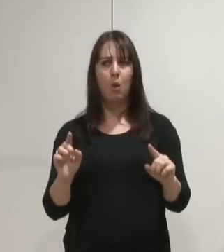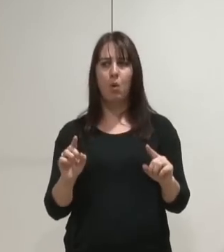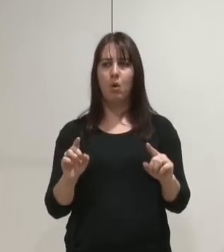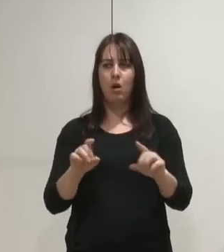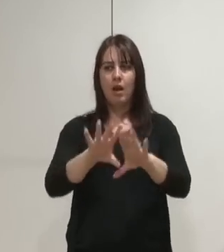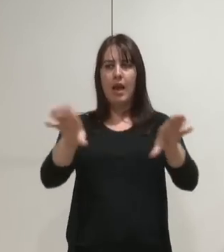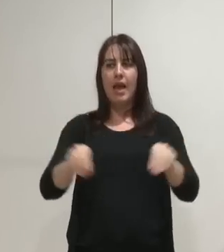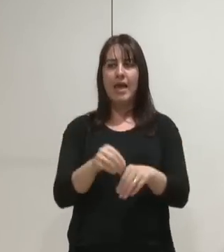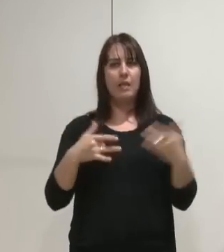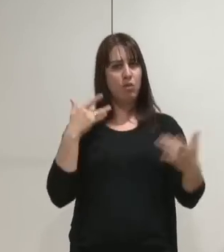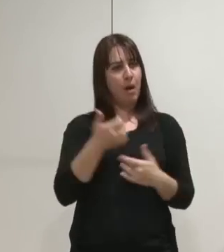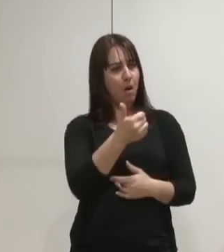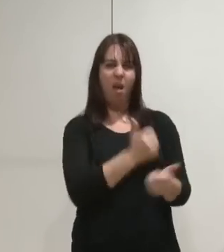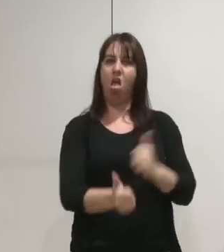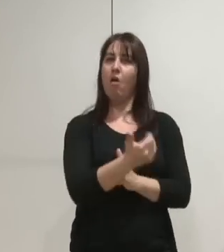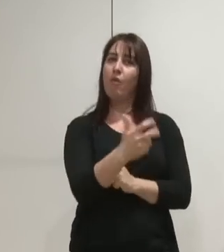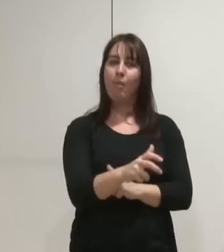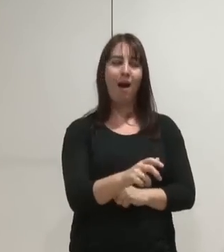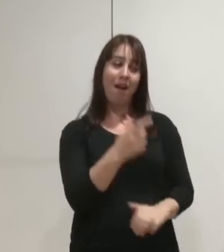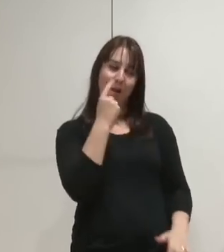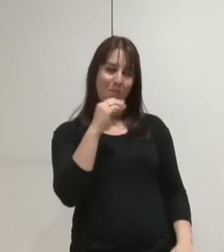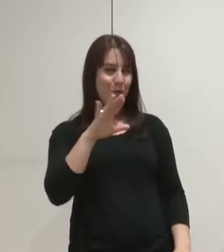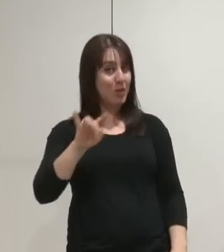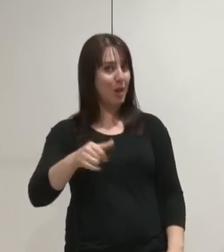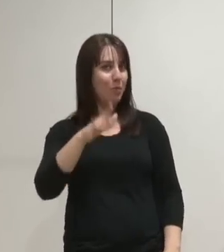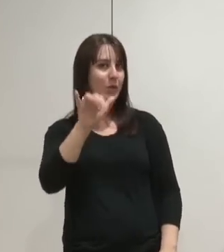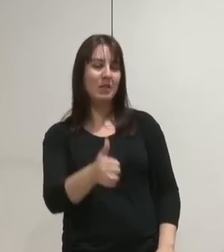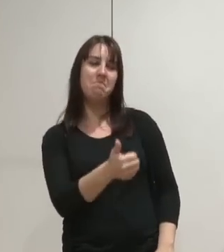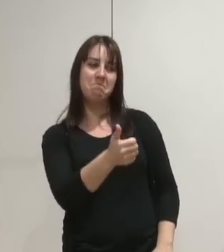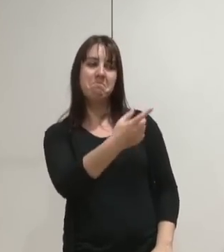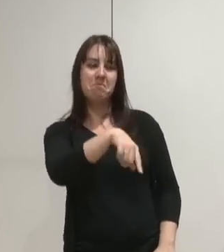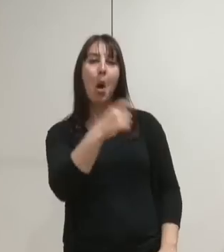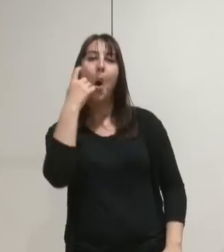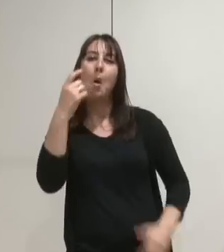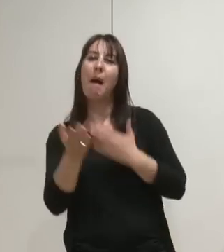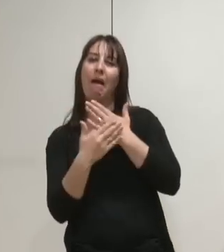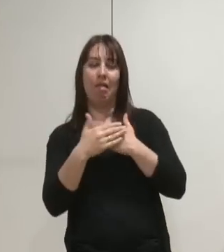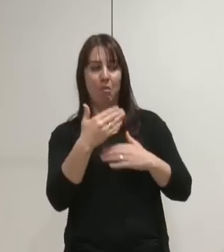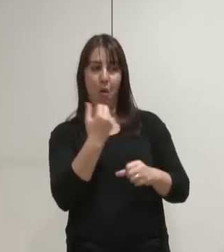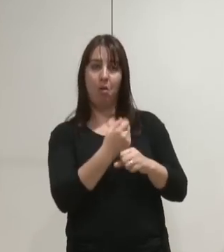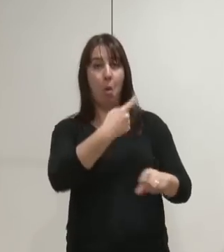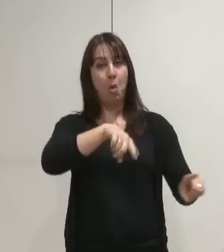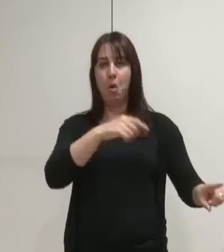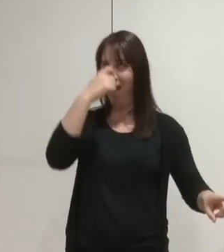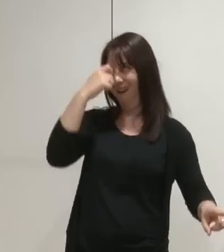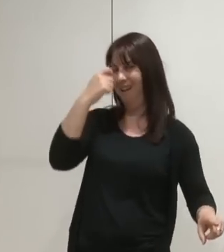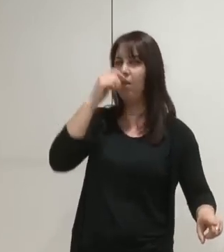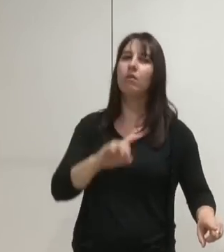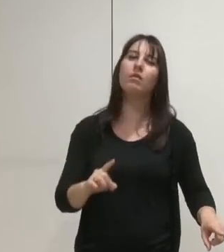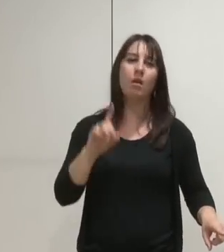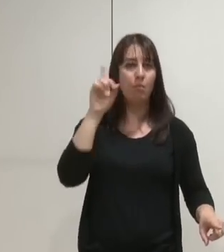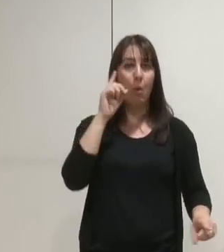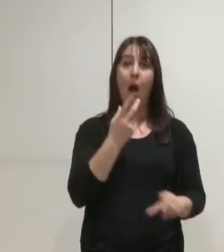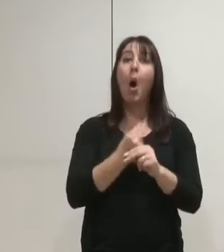équipes du théâtre d'ailleurs qui auront apprécié monsieur chamusi vraiment vos remarques sur tout leur travail c'est bien parce que comme c'est